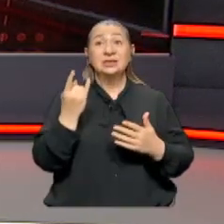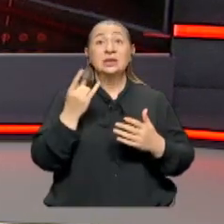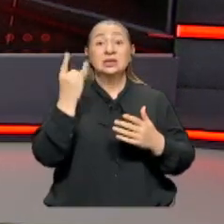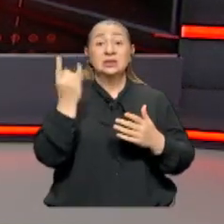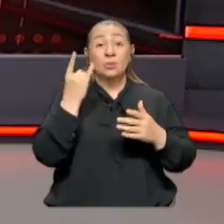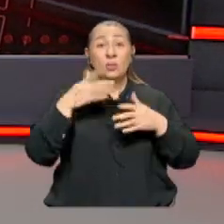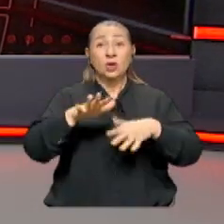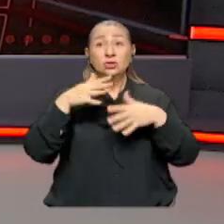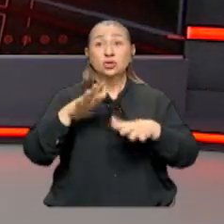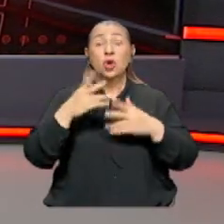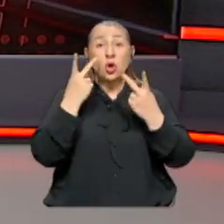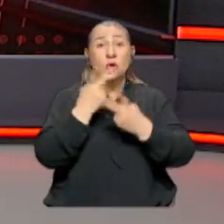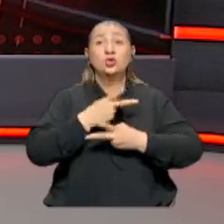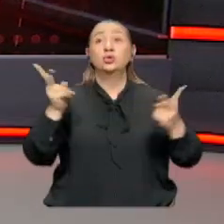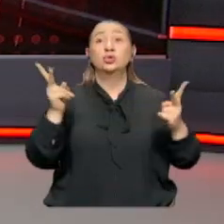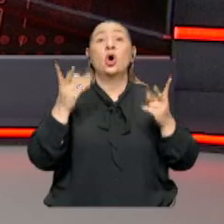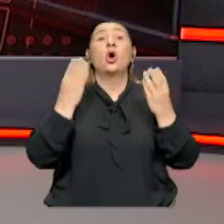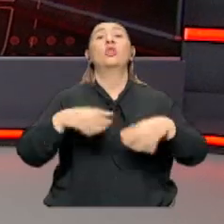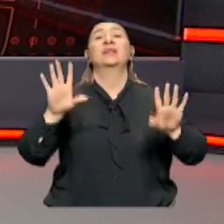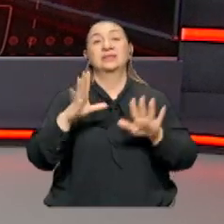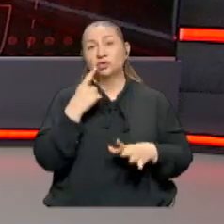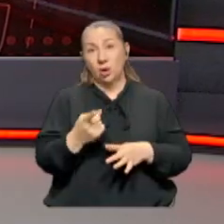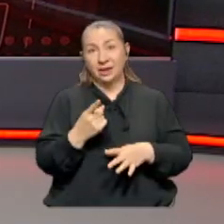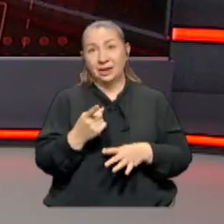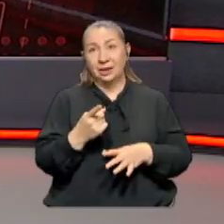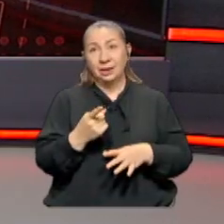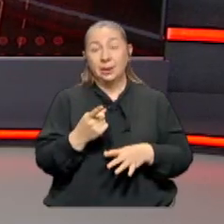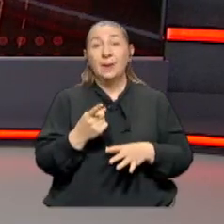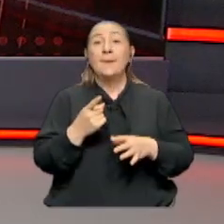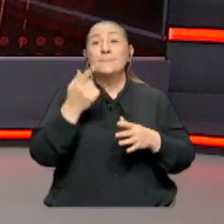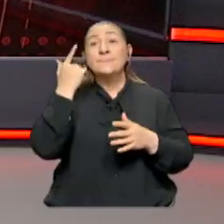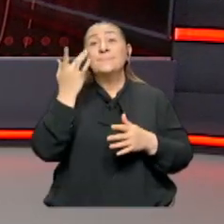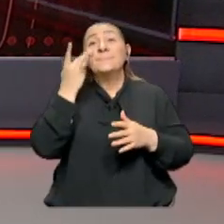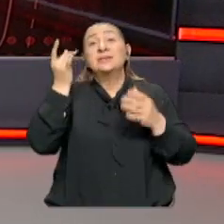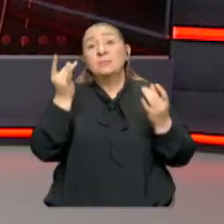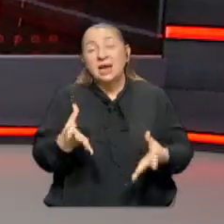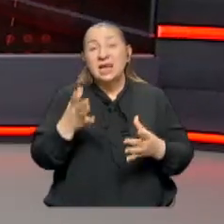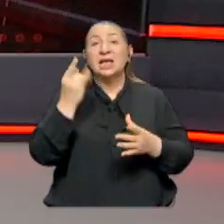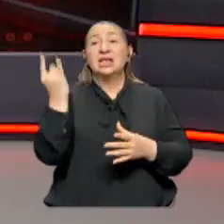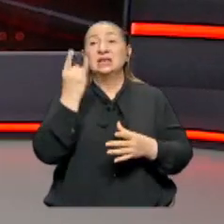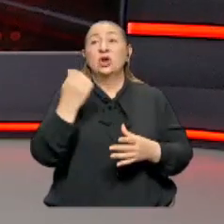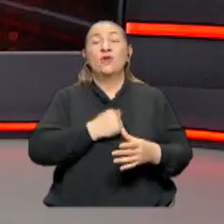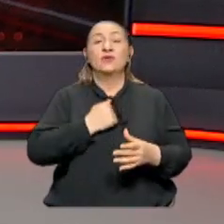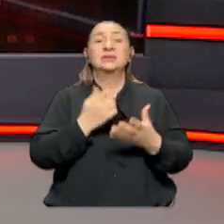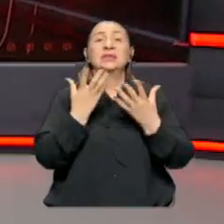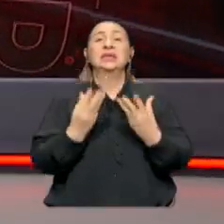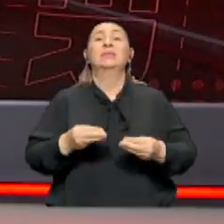Gezi'deki protestoların özgürlükçülük olmadığını söyledi. Besbelli Gezi öfkesi